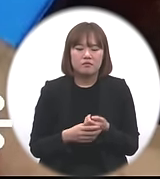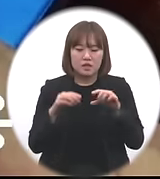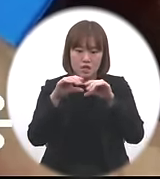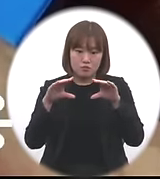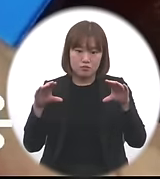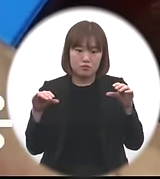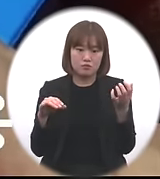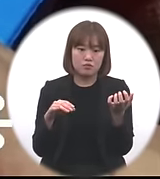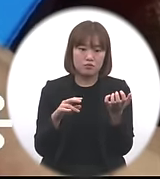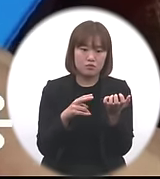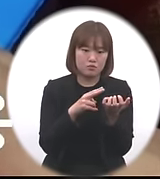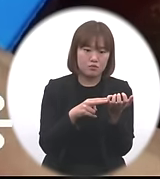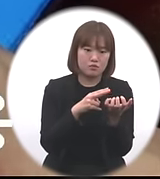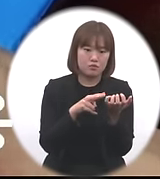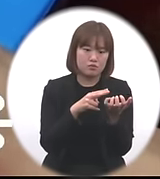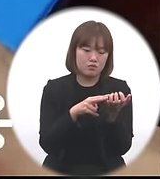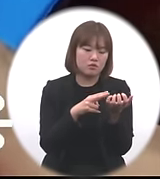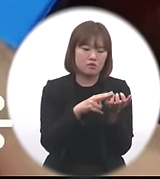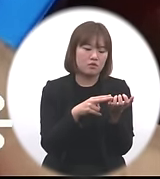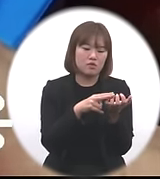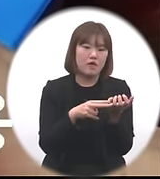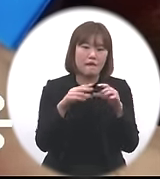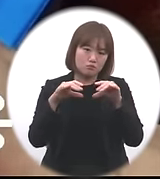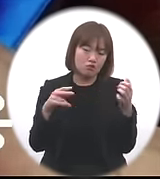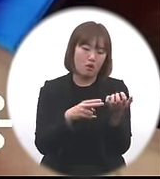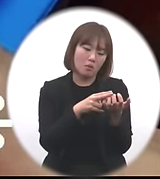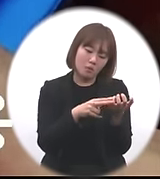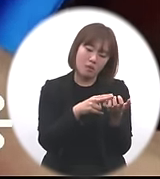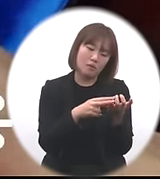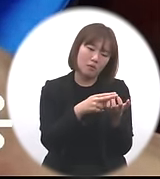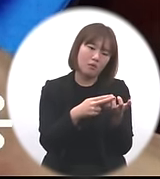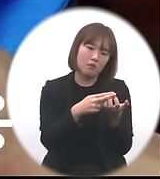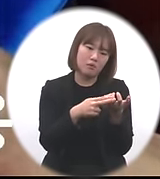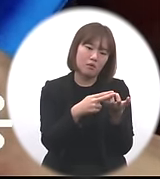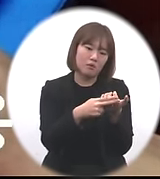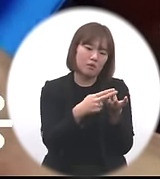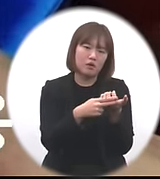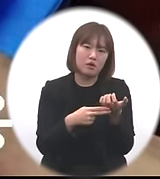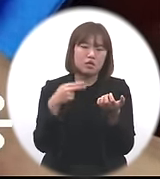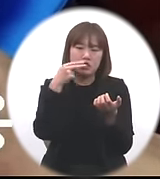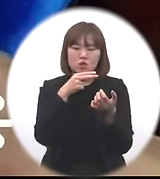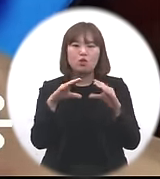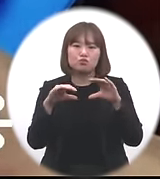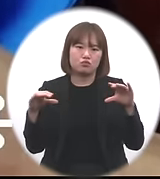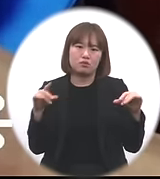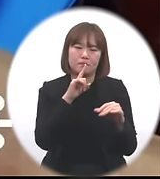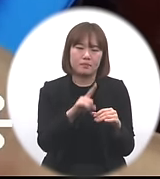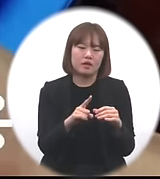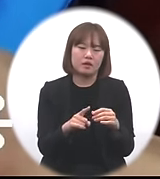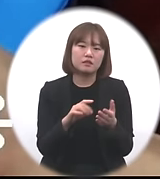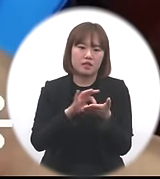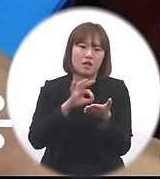자, 부드러운 걸 집어넣으면 힘을 주지 않아도 사이사이에 다 들어가요. 칫솔은 부드러운 걸 쓰셔야 돼요.